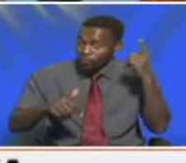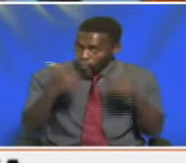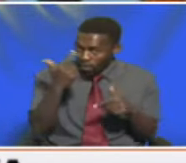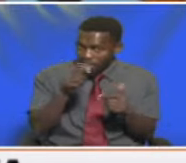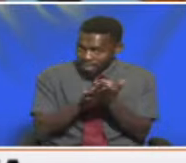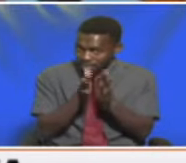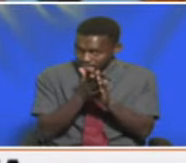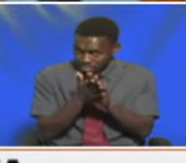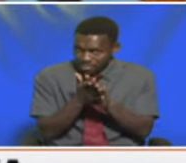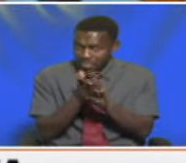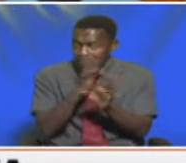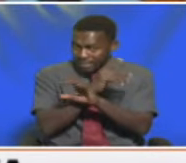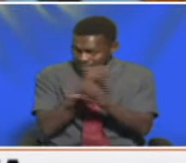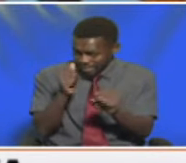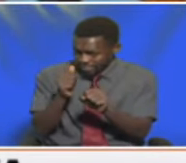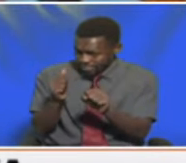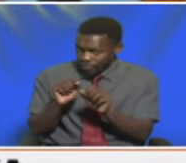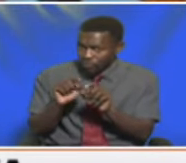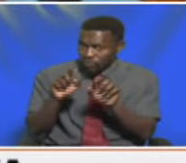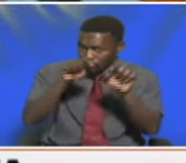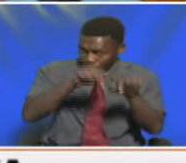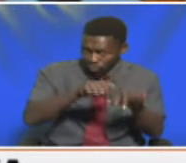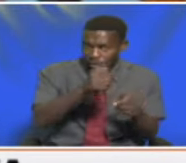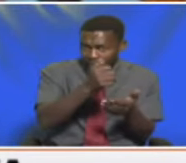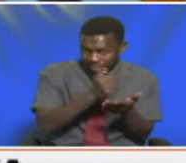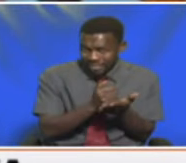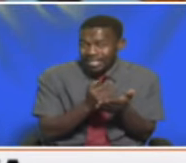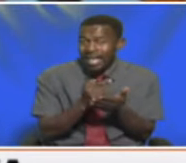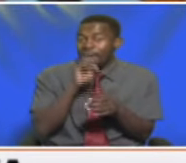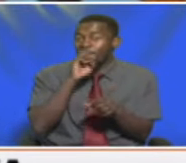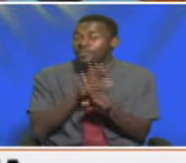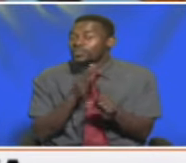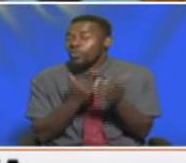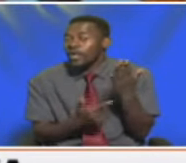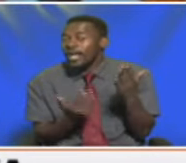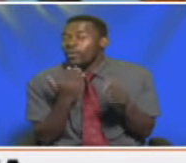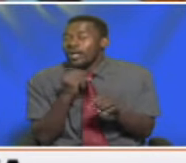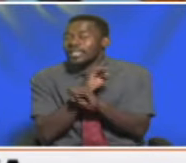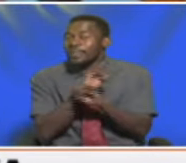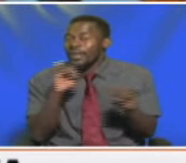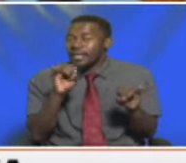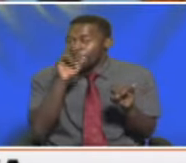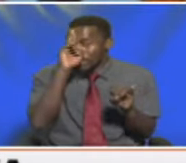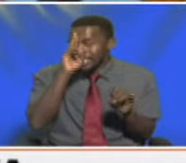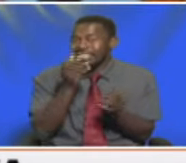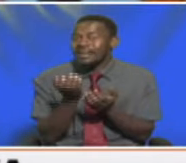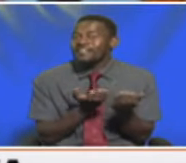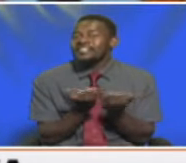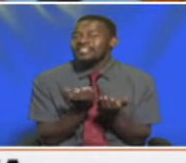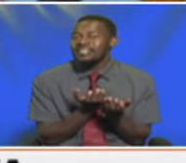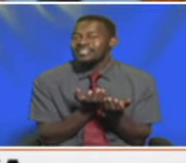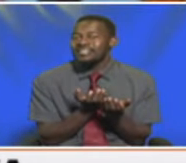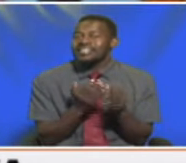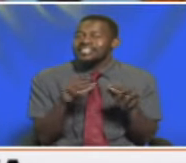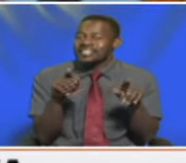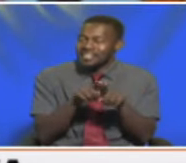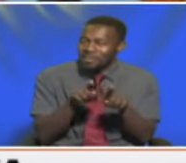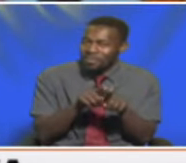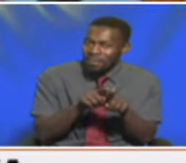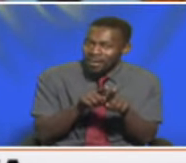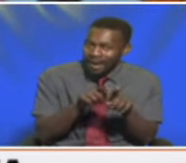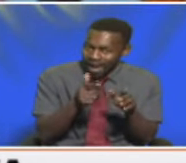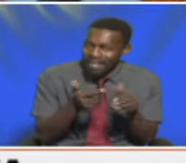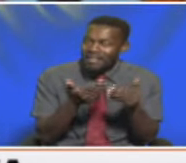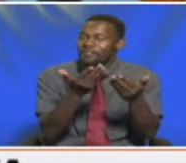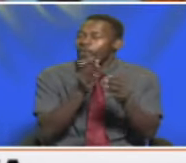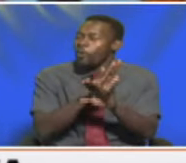said I want an independent police service. And I did sign the necessary